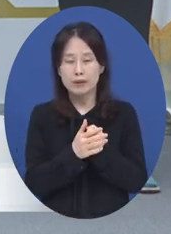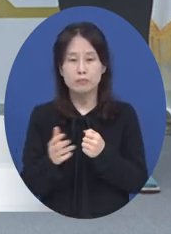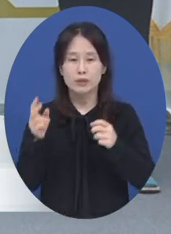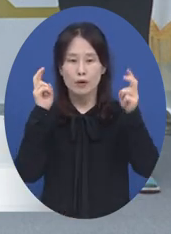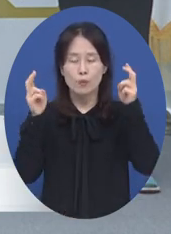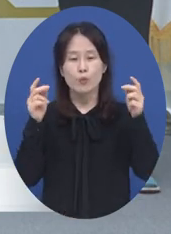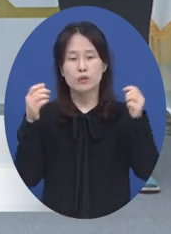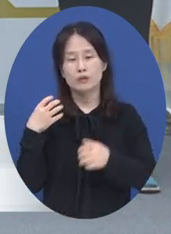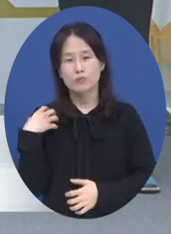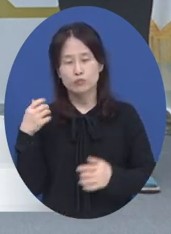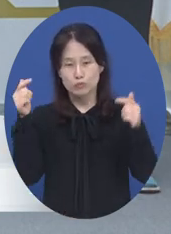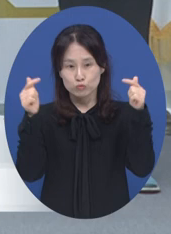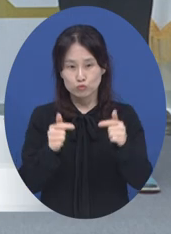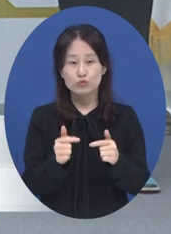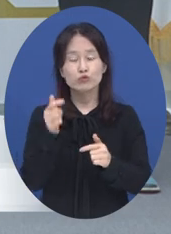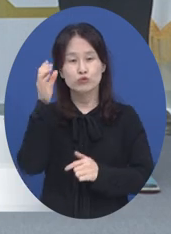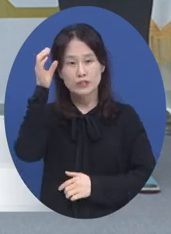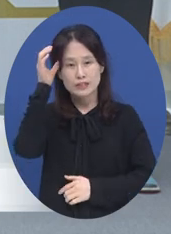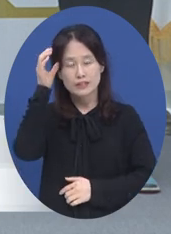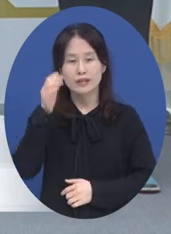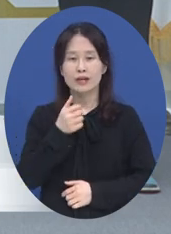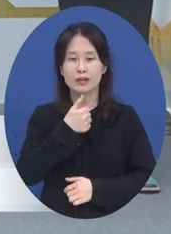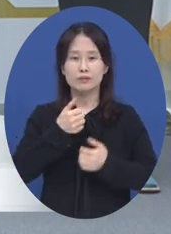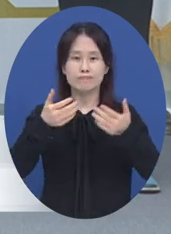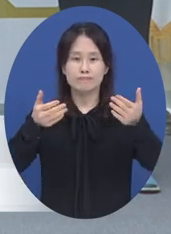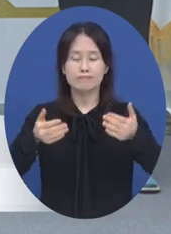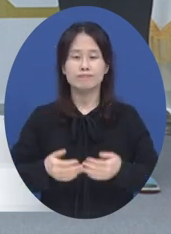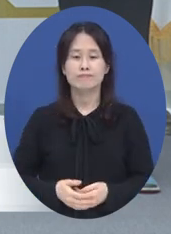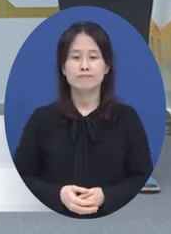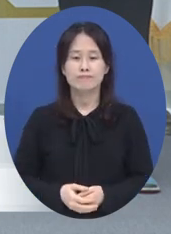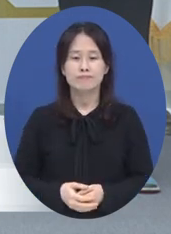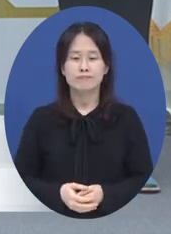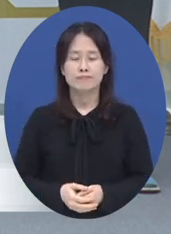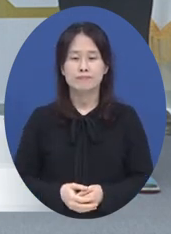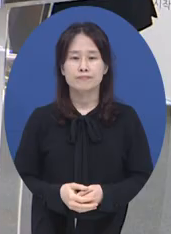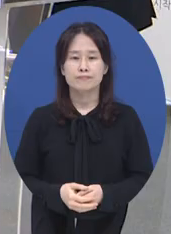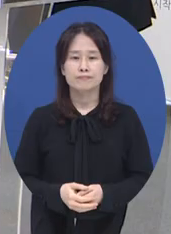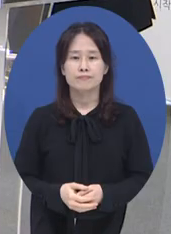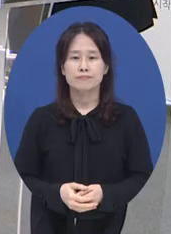완화할 것으로 보이는데요 경기 주 tv 김태일 기자의 보도입니다